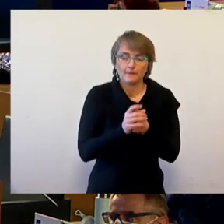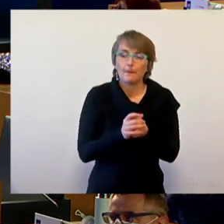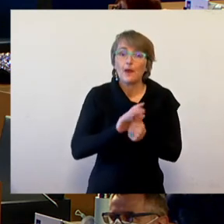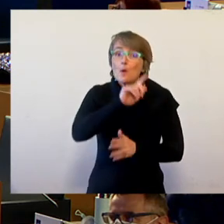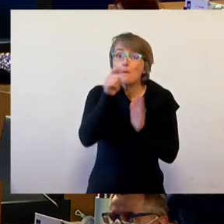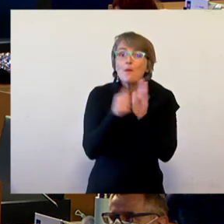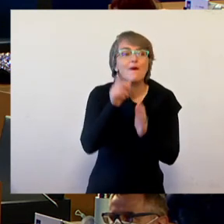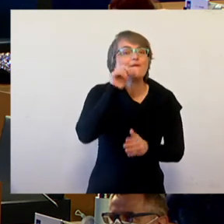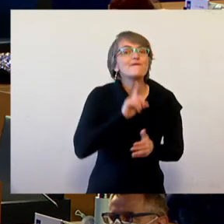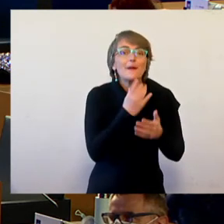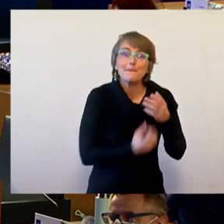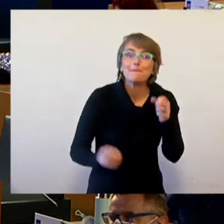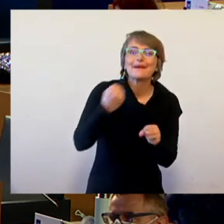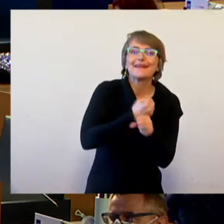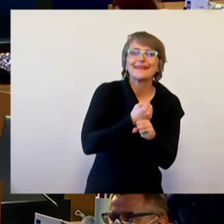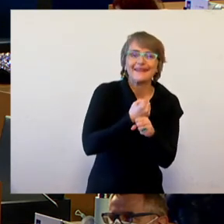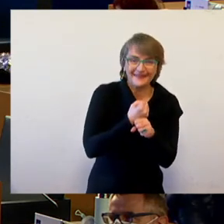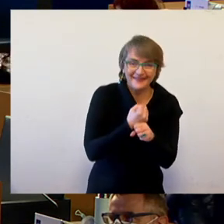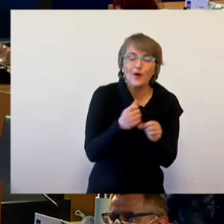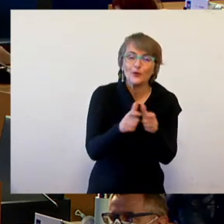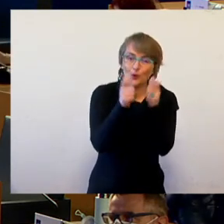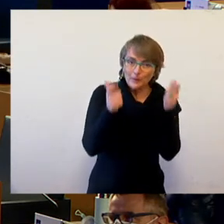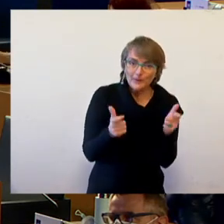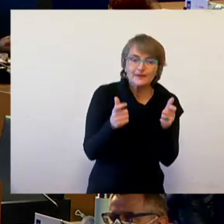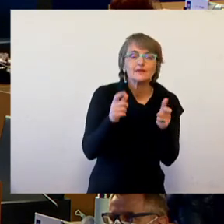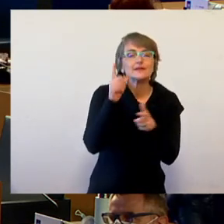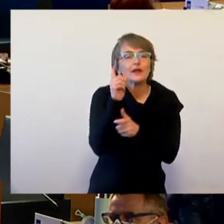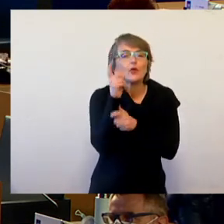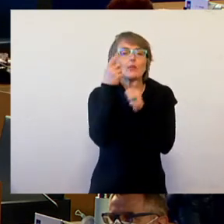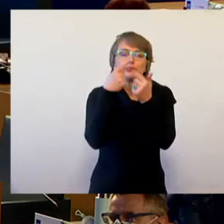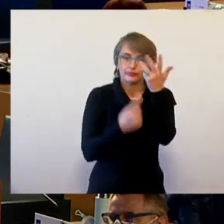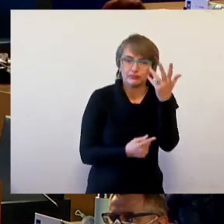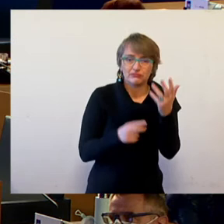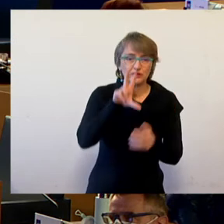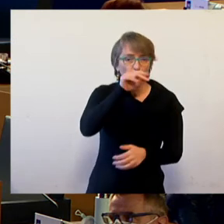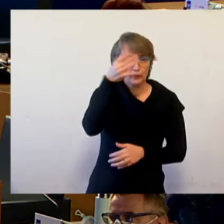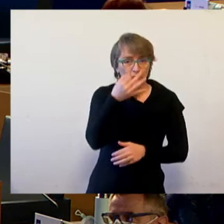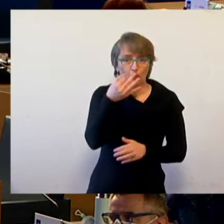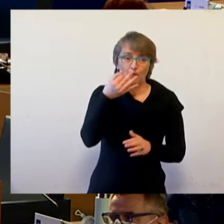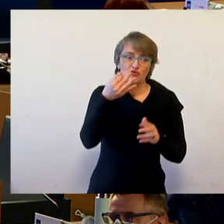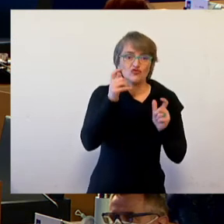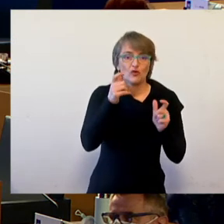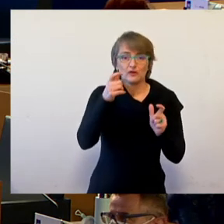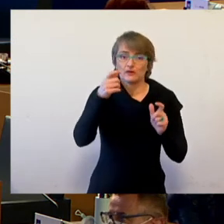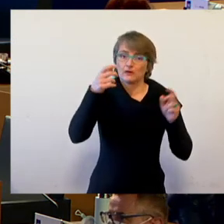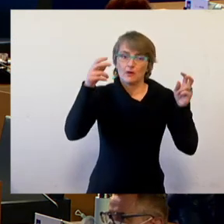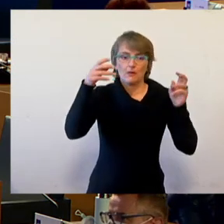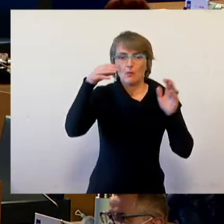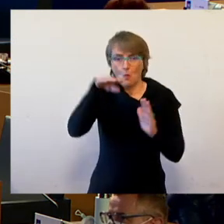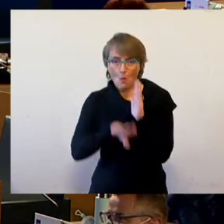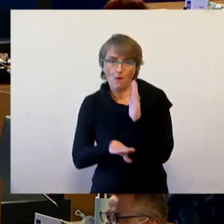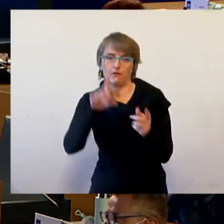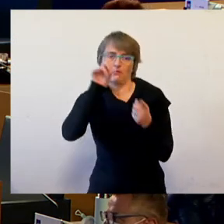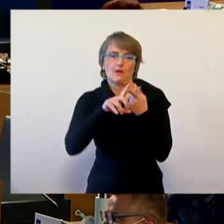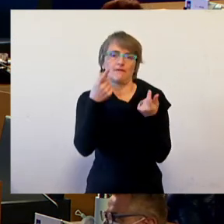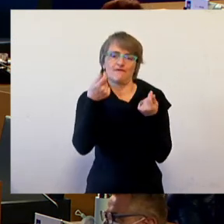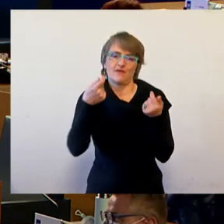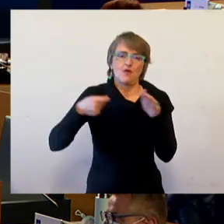start-up, ont 30% de chances de moins d'être financées que des hommes. La part